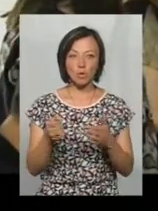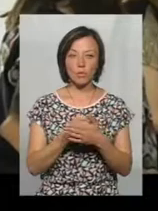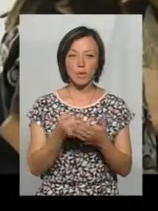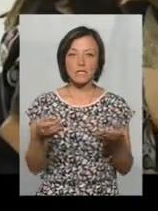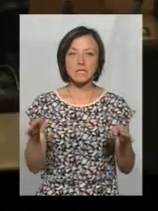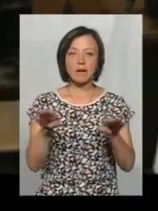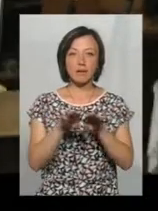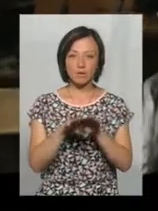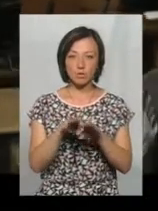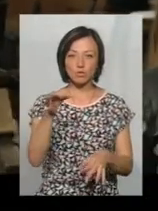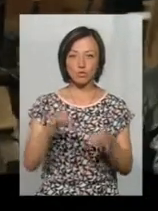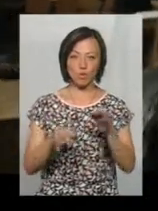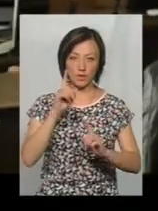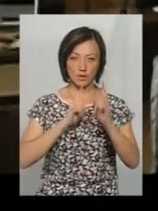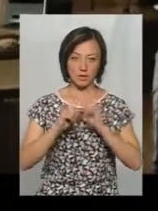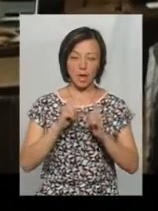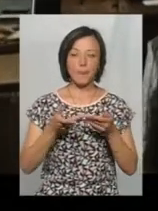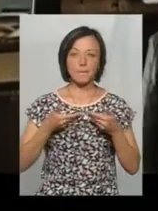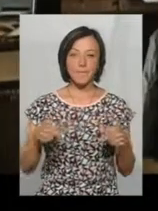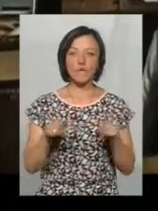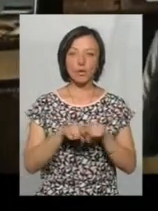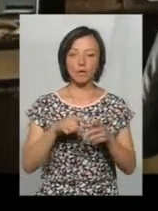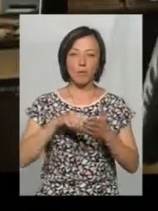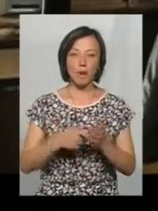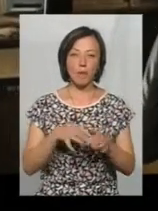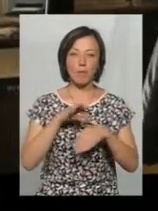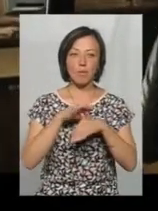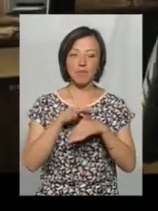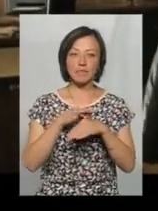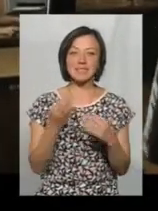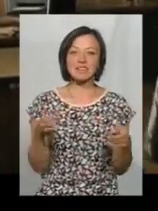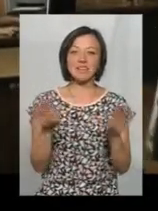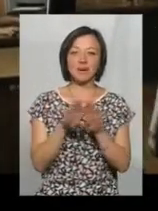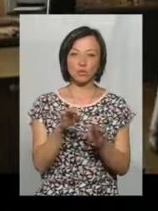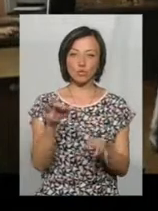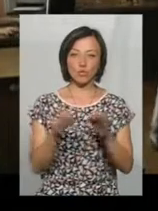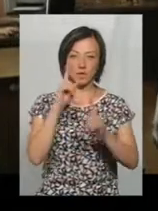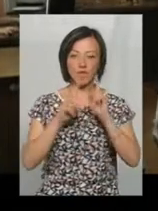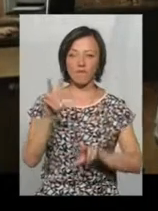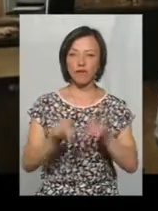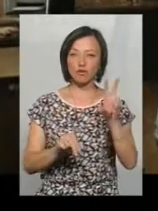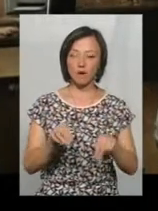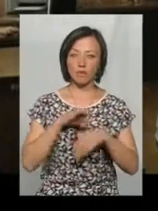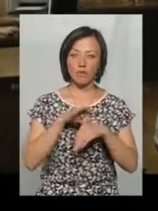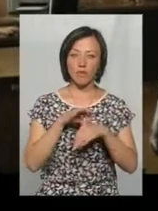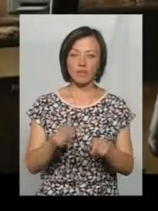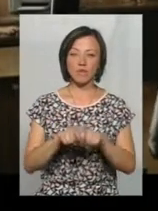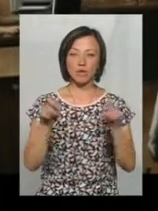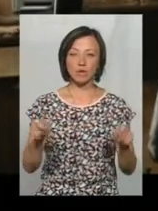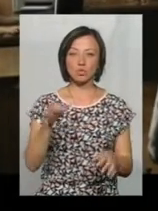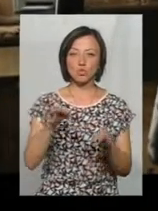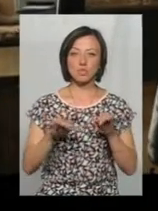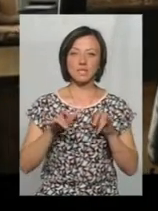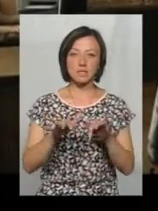закритому судовому засіданні. Ми теж наполягаємо на проведенні закритого судового засідання. Вважаємо, що проведення відкритого судового